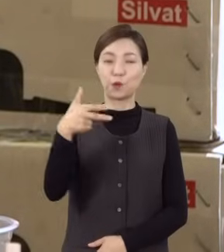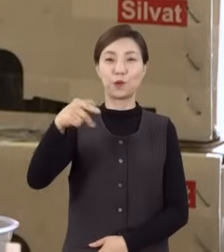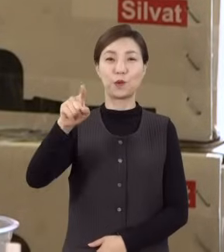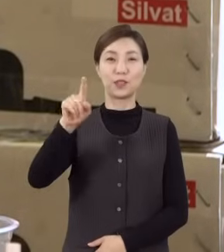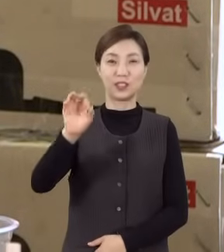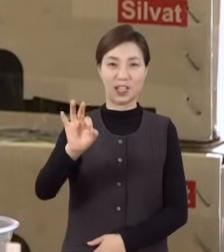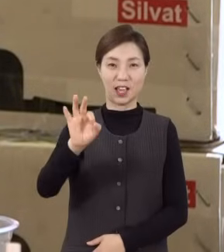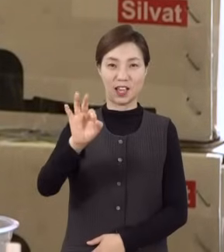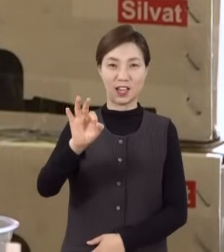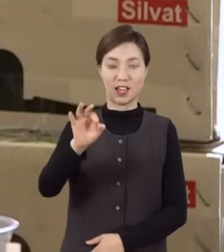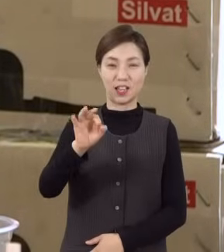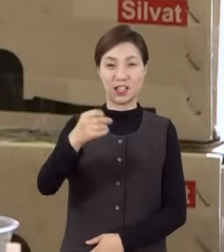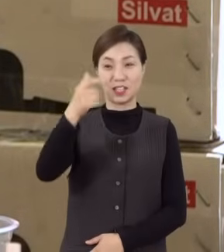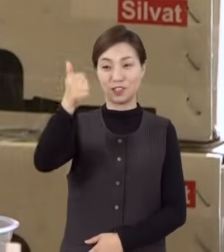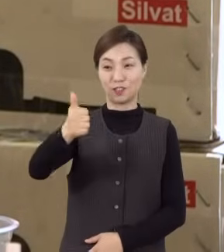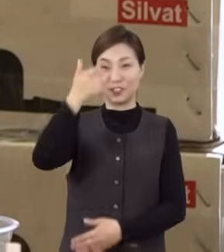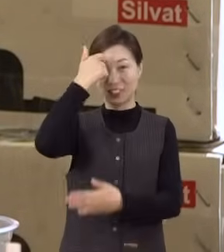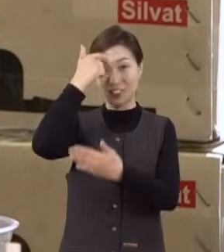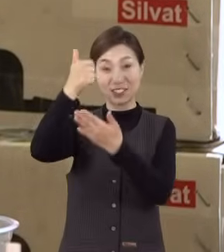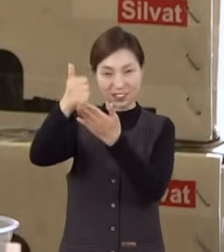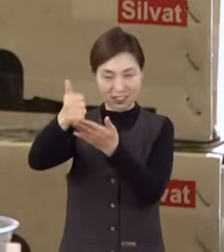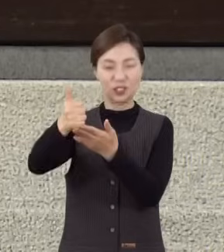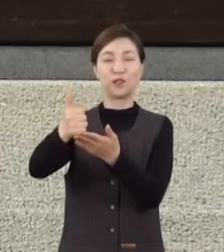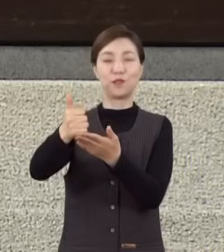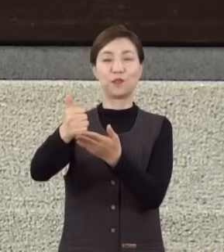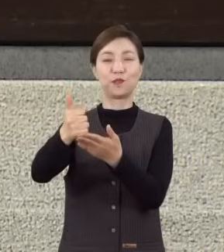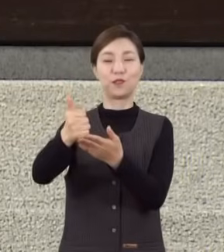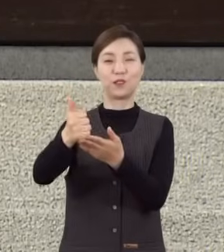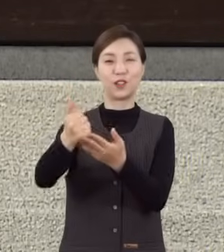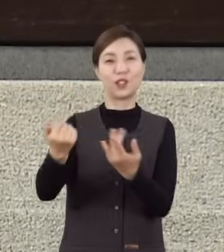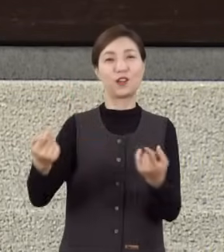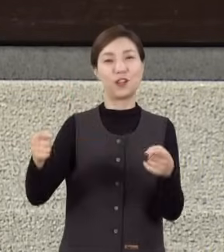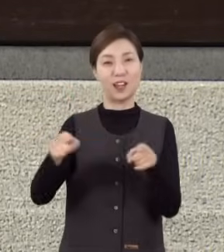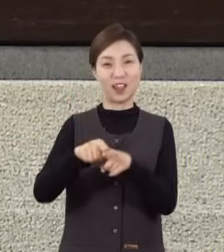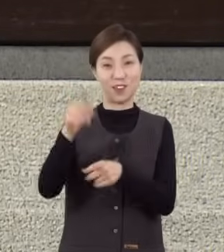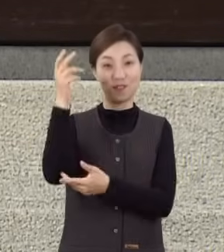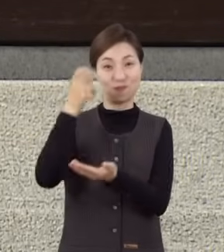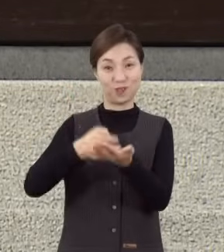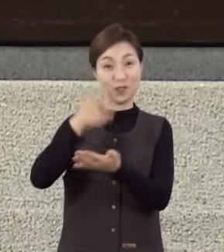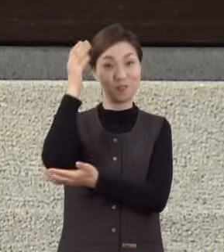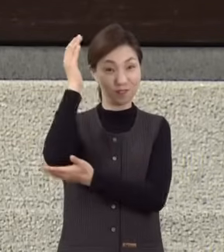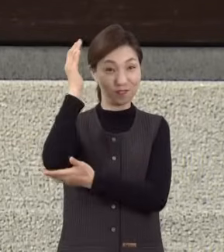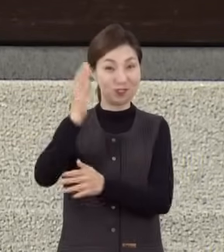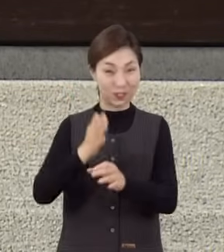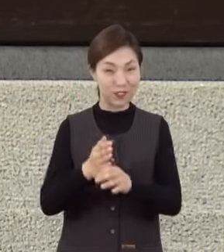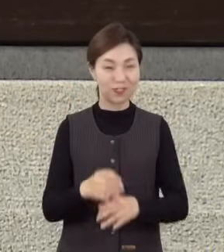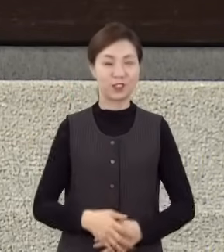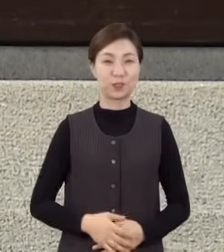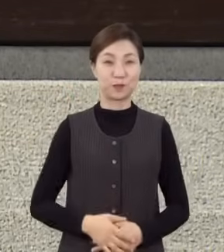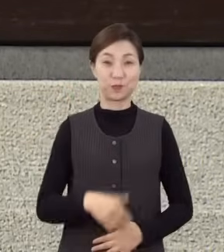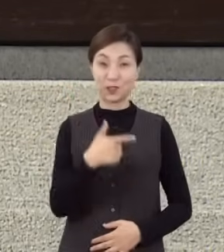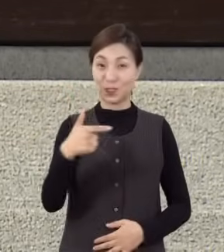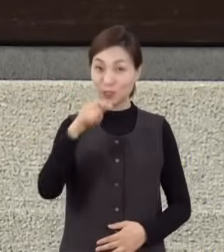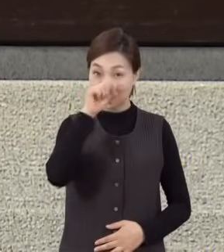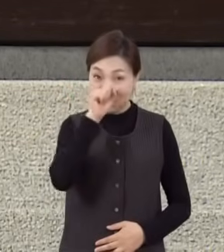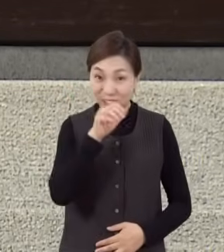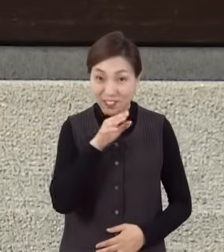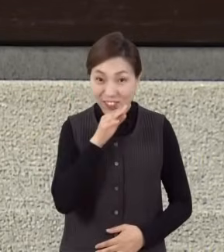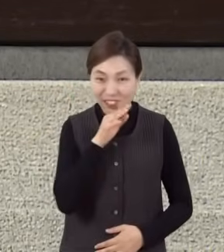효산 스님, 효산 주지 스님하고 이렇게 또 아름다운 시간을 보내고 있습니다. 너무